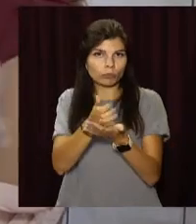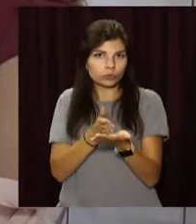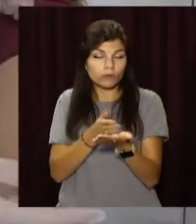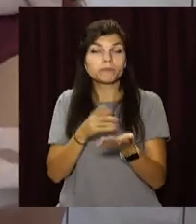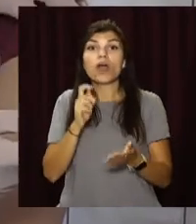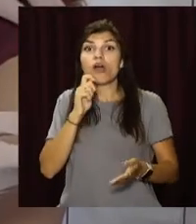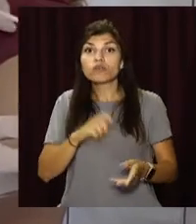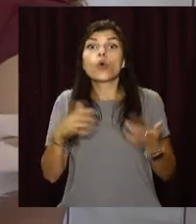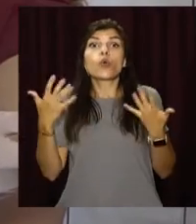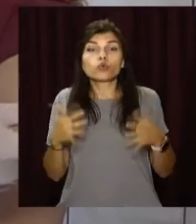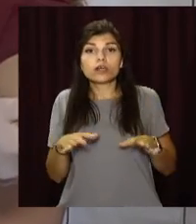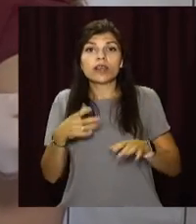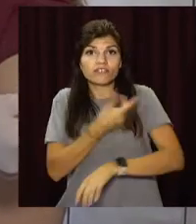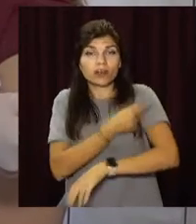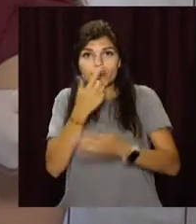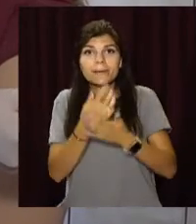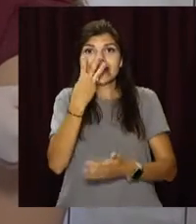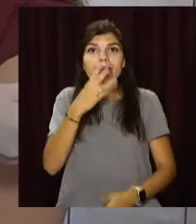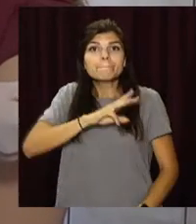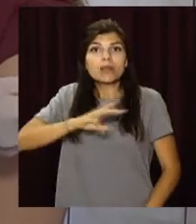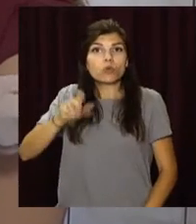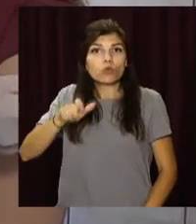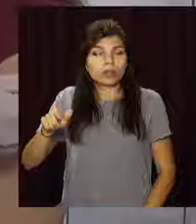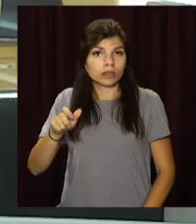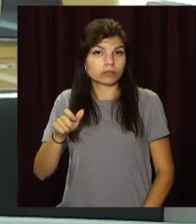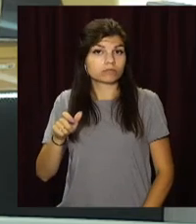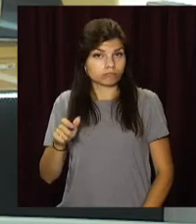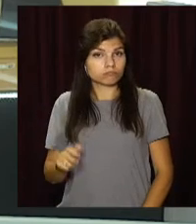нагадаю, в Україні вже вакцинувалися більш ніж 3 мільйони людей.